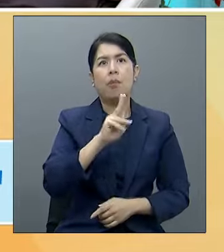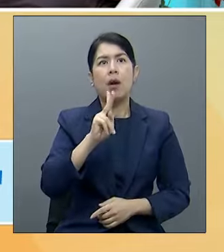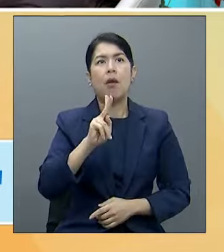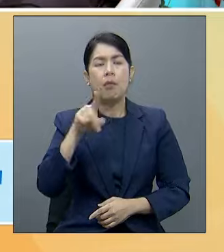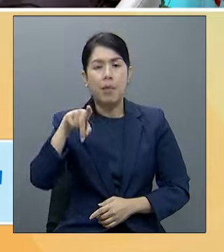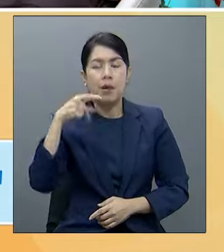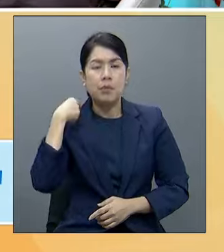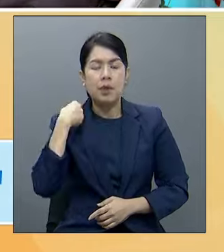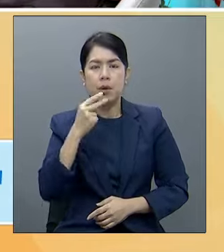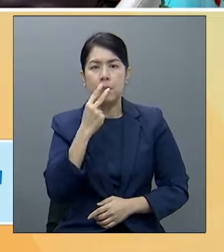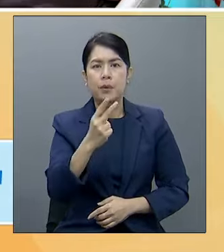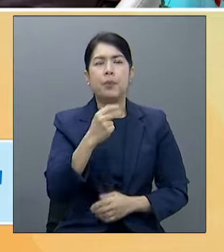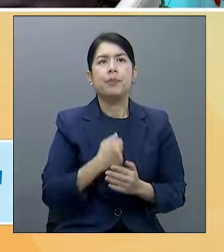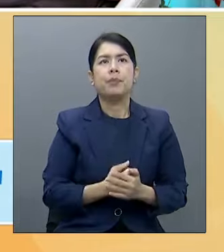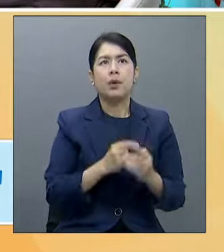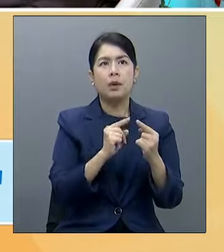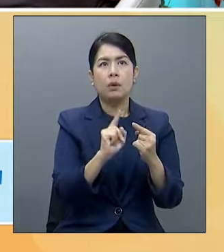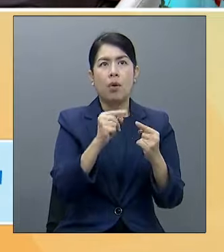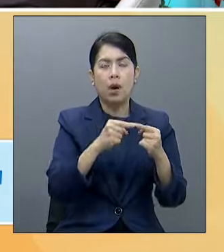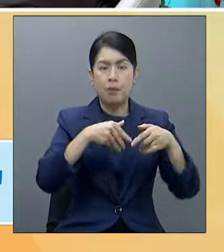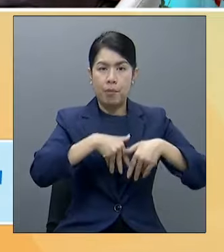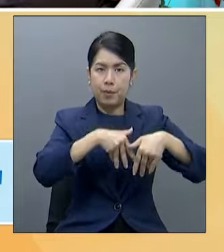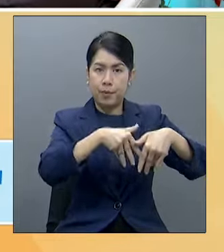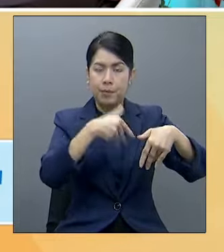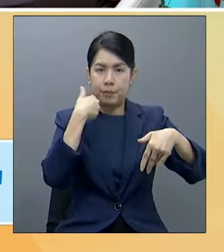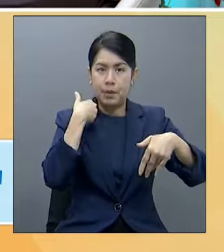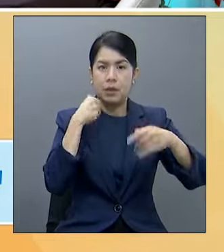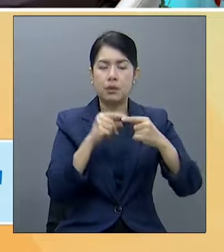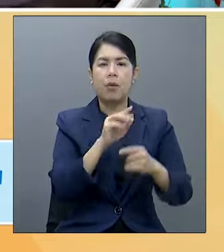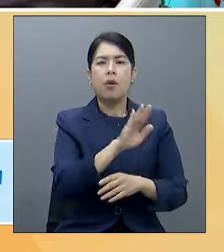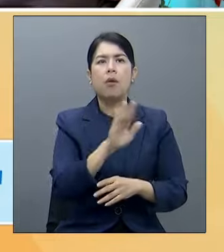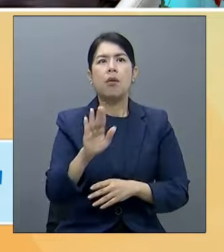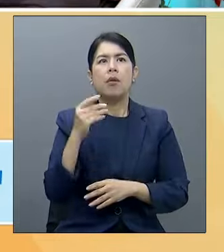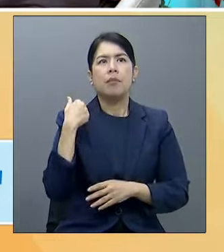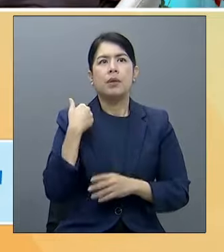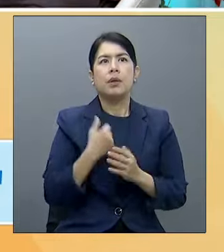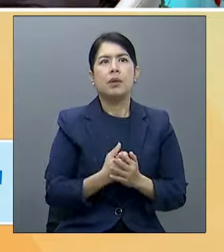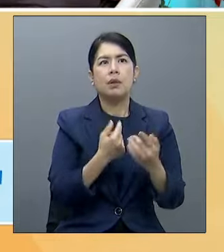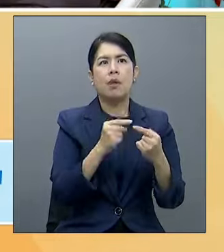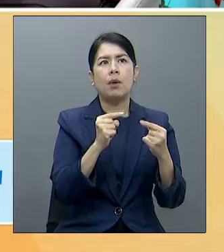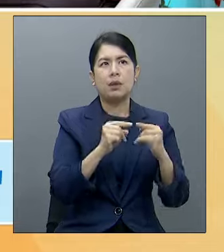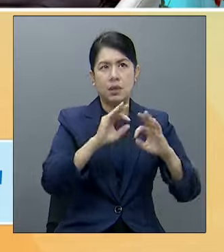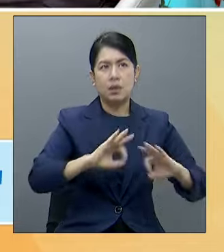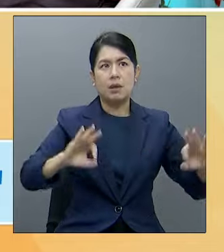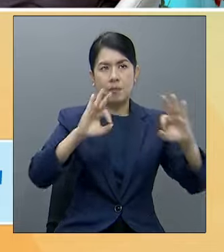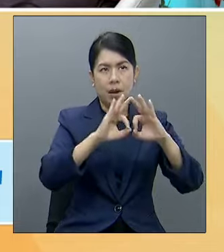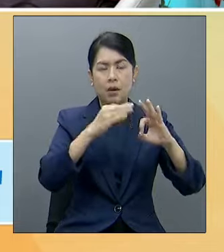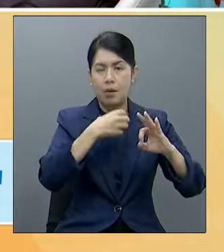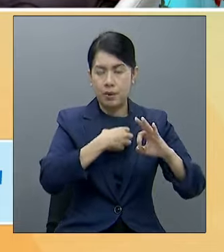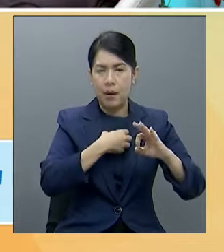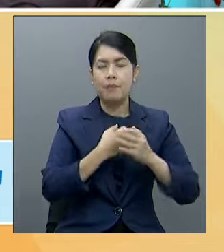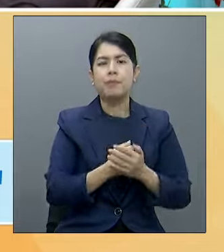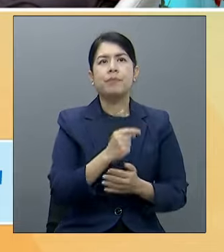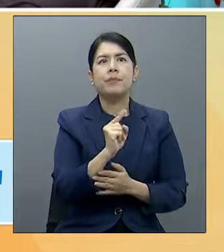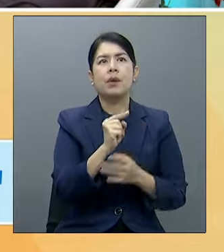รู้ว่าช่วงของการเดินขบวน Celebration of Love อ่ะคือช่วงไหนแต่มากกว่านั้นนะคะเราต้องการ Road to World Pride เพราะฉะ